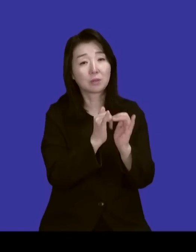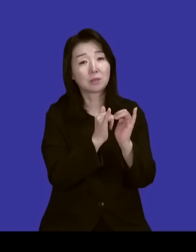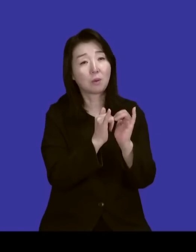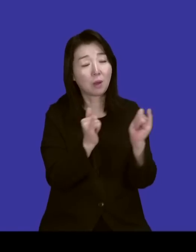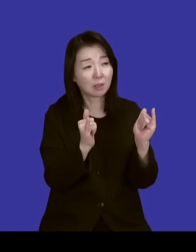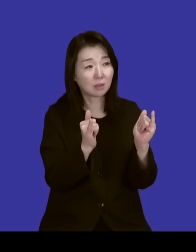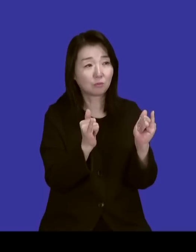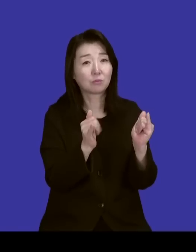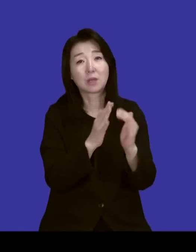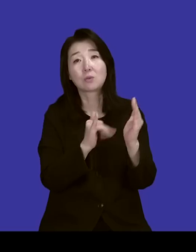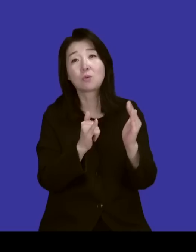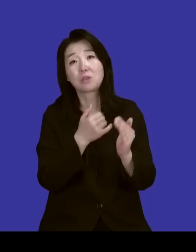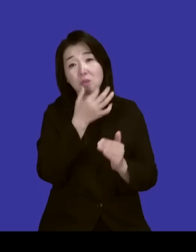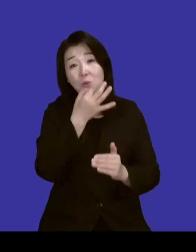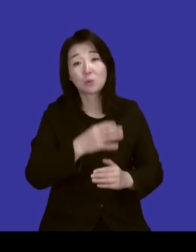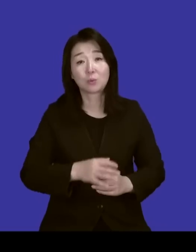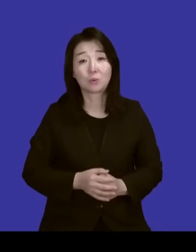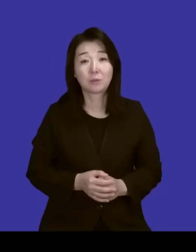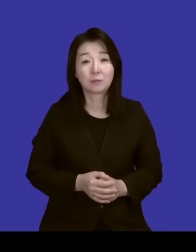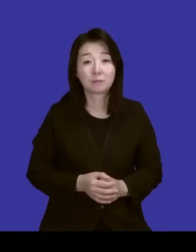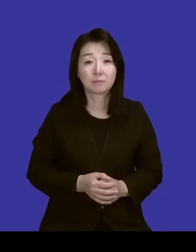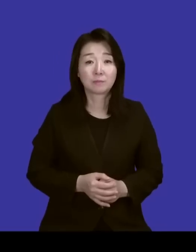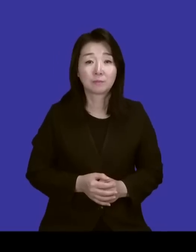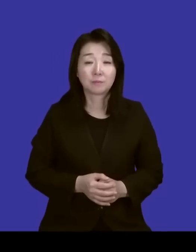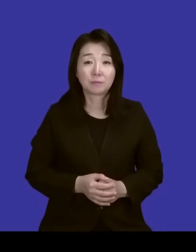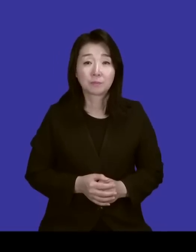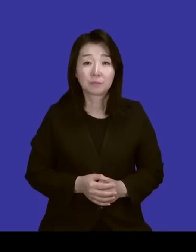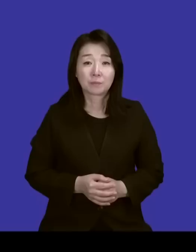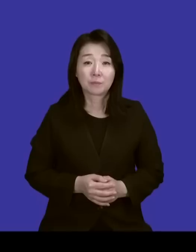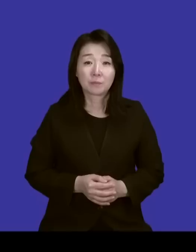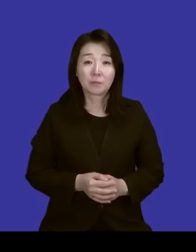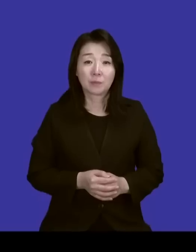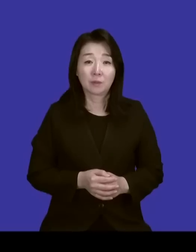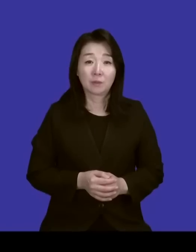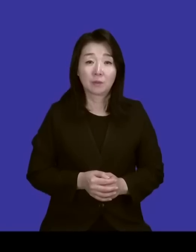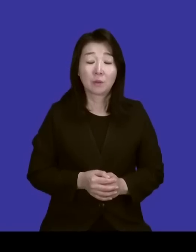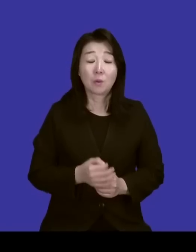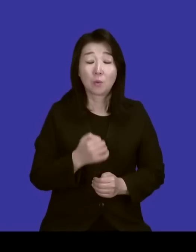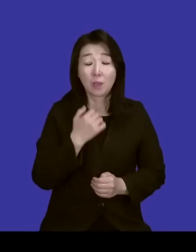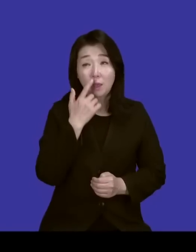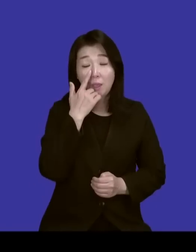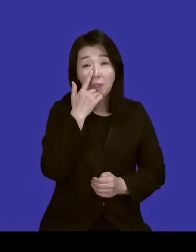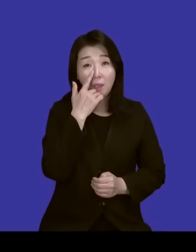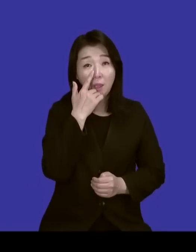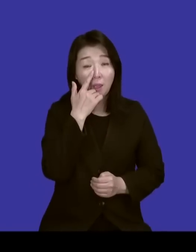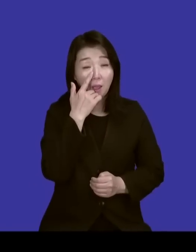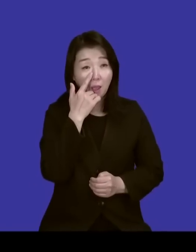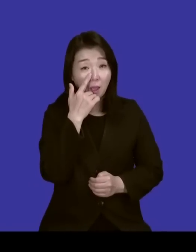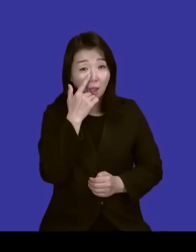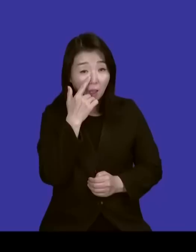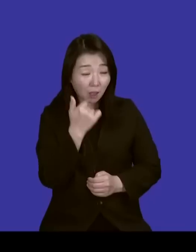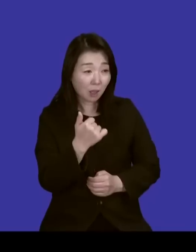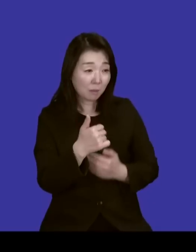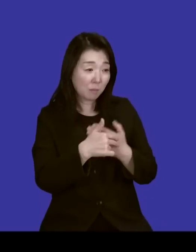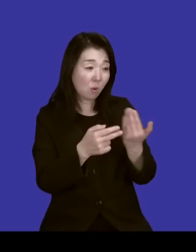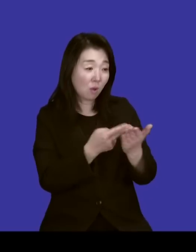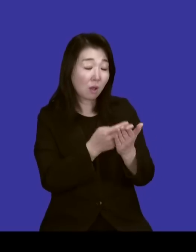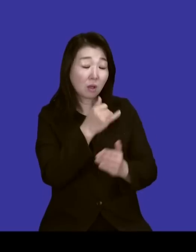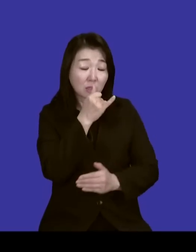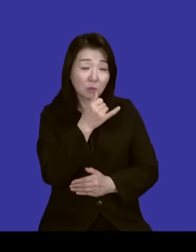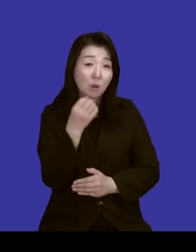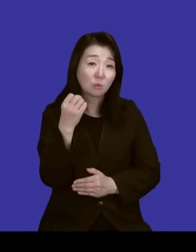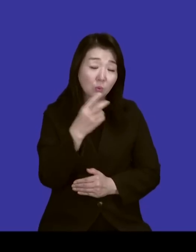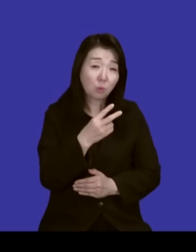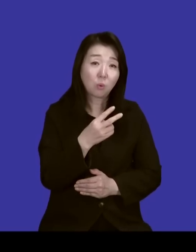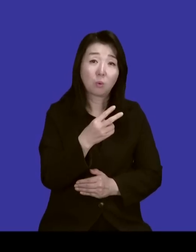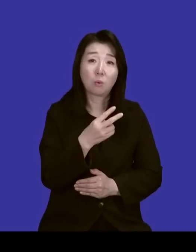저도 그렇습니다. 아버님 병원에 오시면서 얼마나 힘든지 정말 이 병원 출입 자체도 어렵고 그러게 또 맞습니다. 세상을 먼저 떠나시는데 그